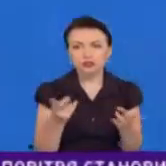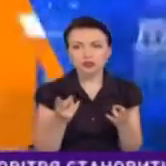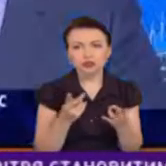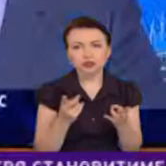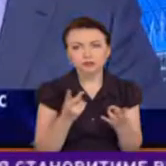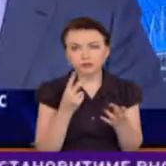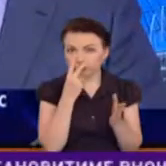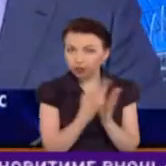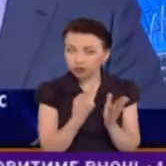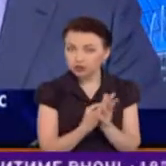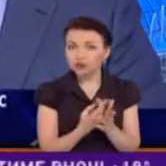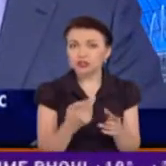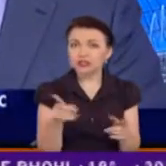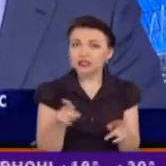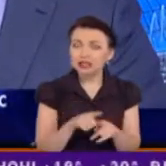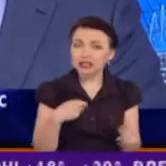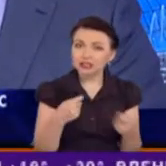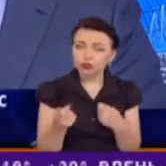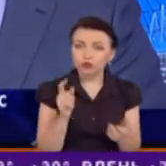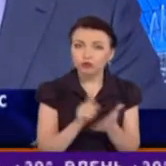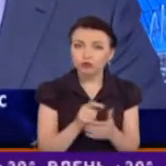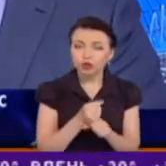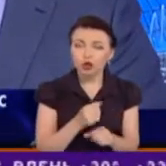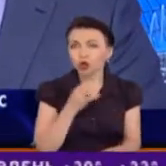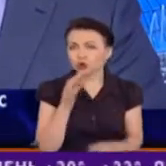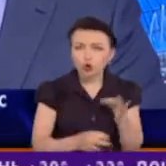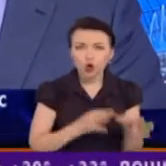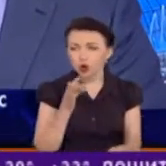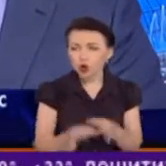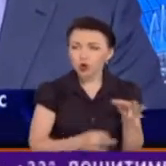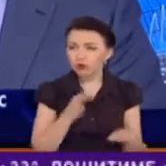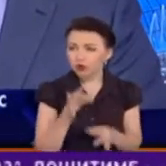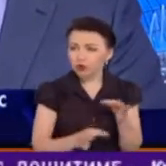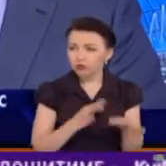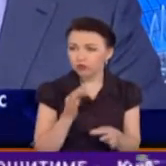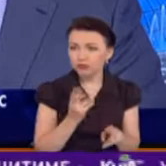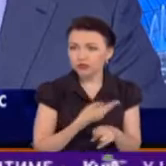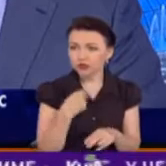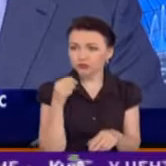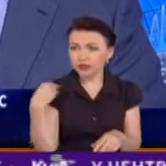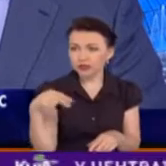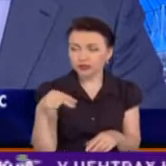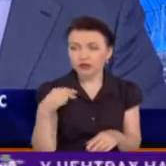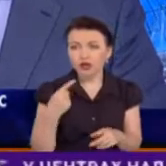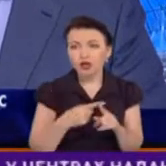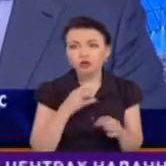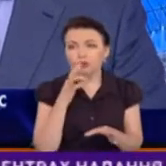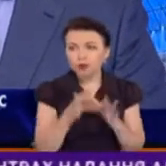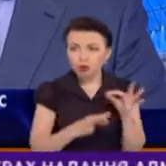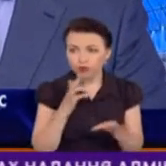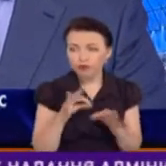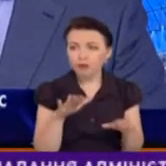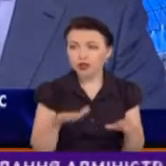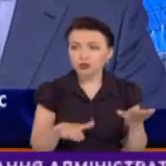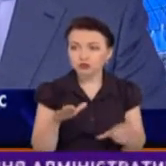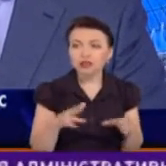цей ринок повинен працювати в добовому режимі. Тобто це буде добове балансування. Для того, щоб було добове балансування,